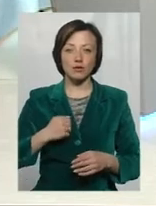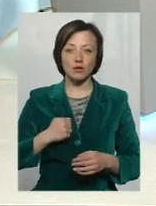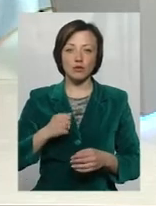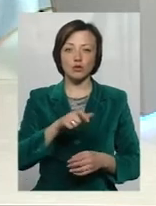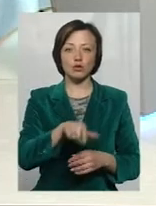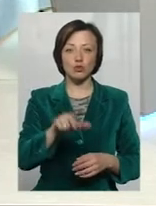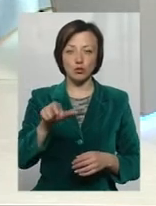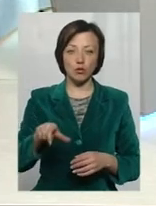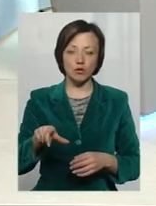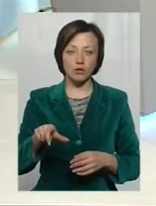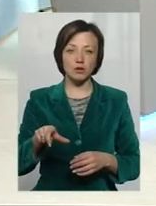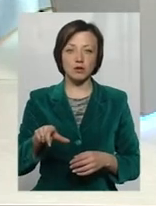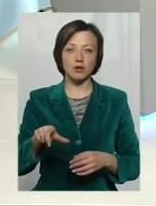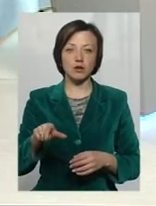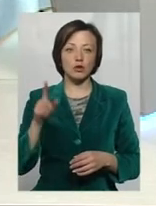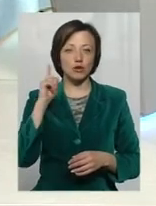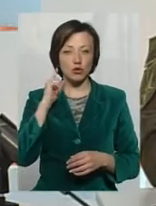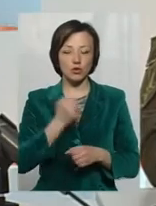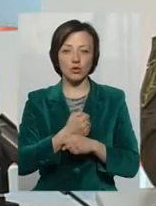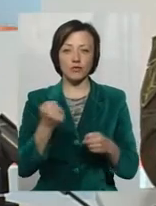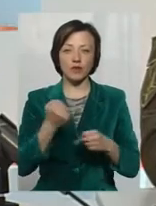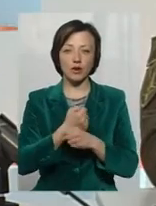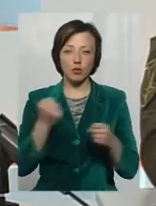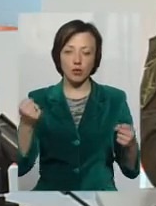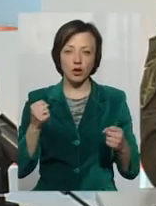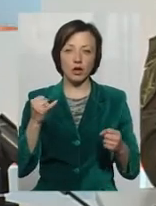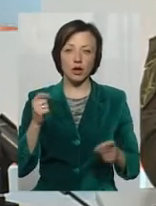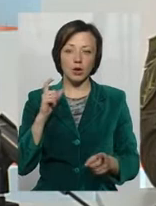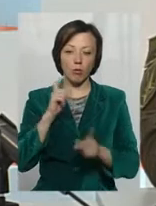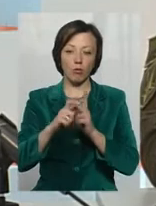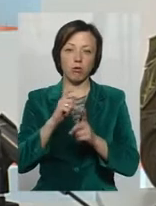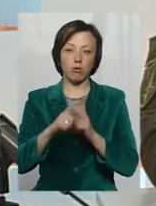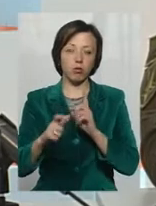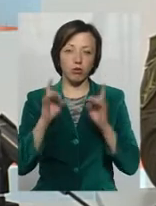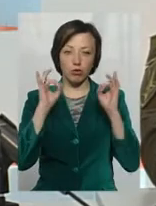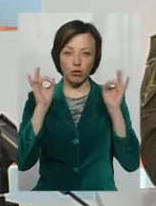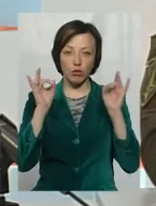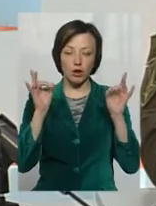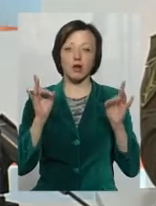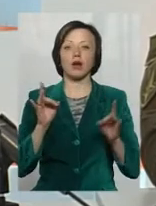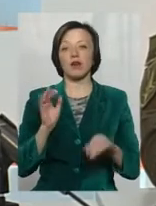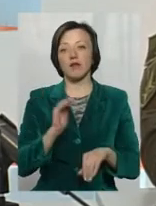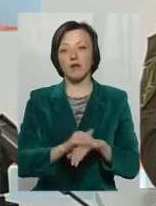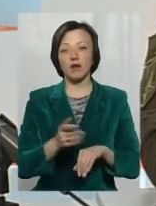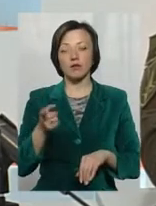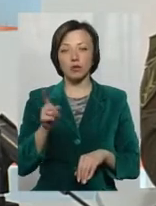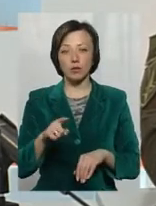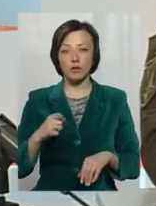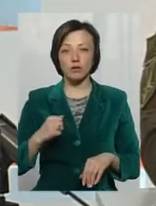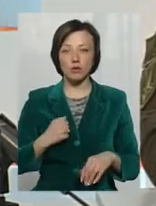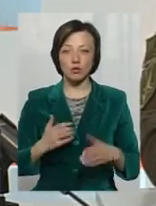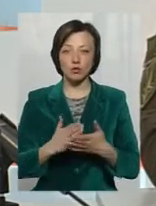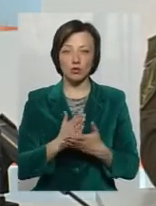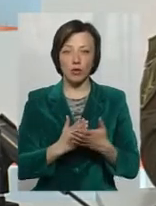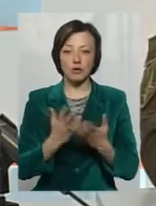вже чують і вибухи снарядів, і пулі над ними літають. Так далі. Факт в тому, що ті військовослужбовці, які